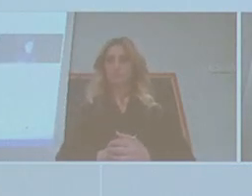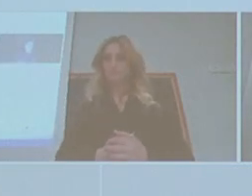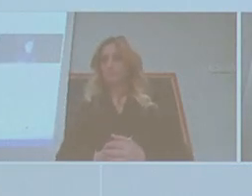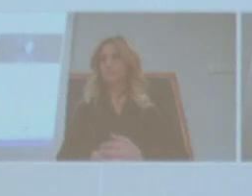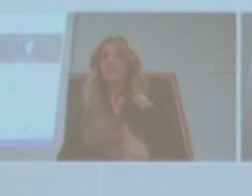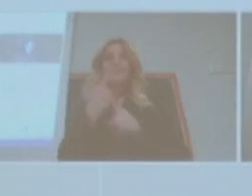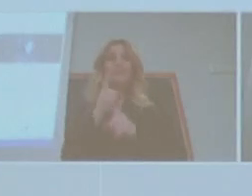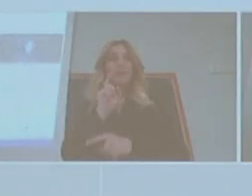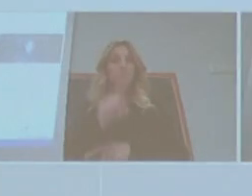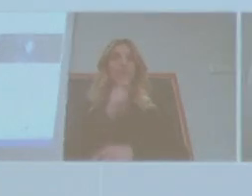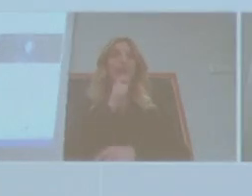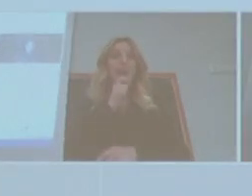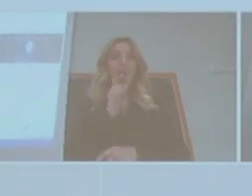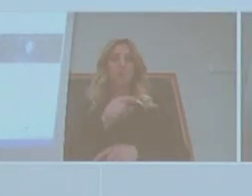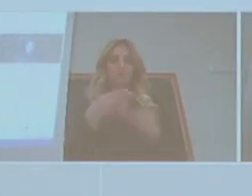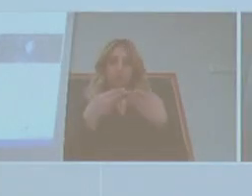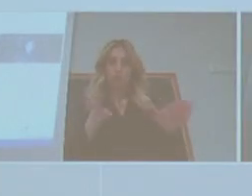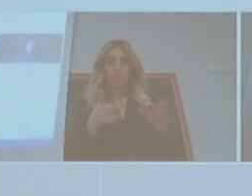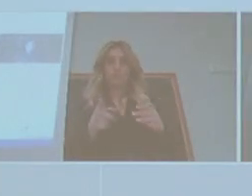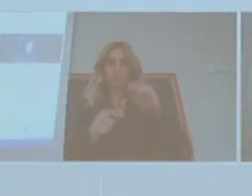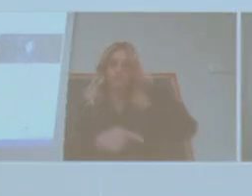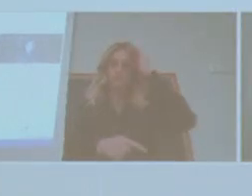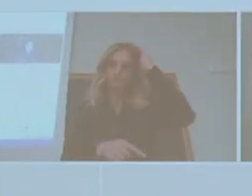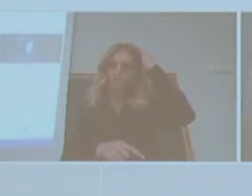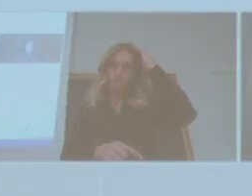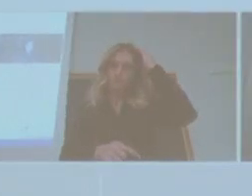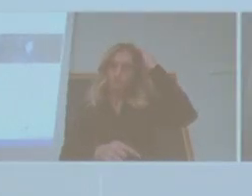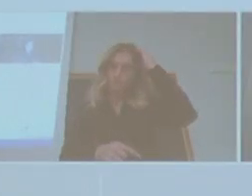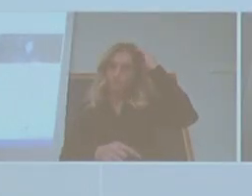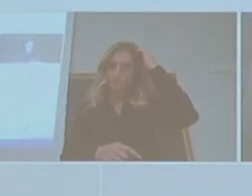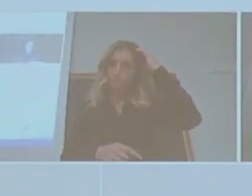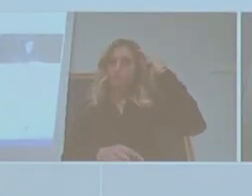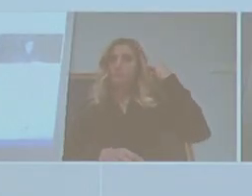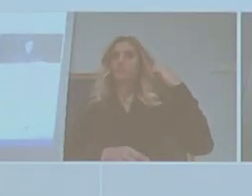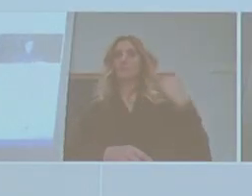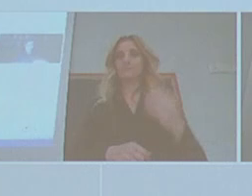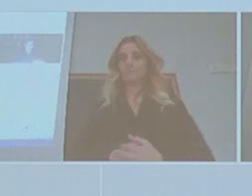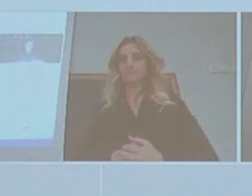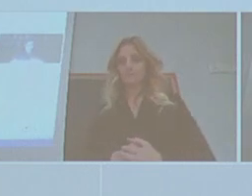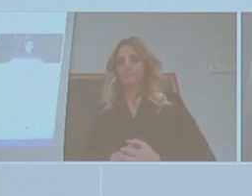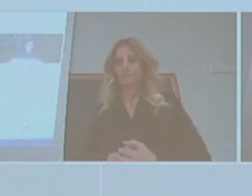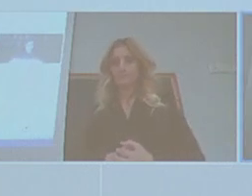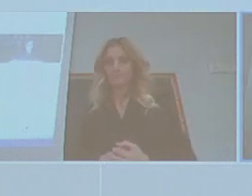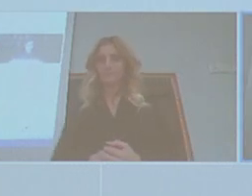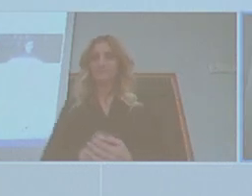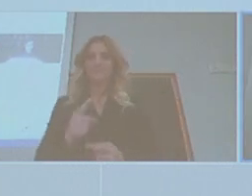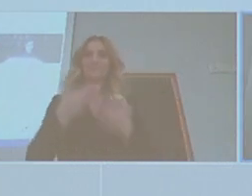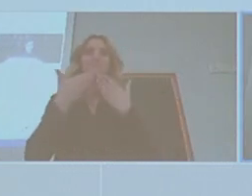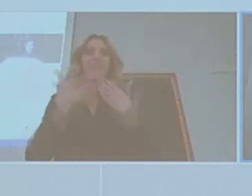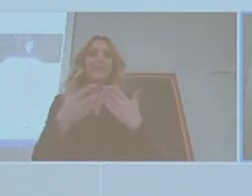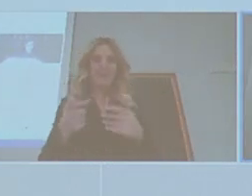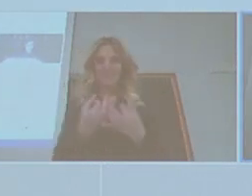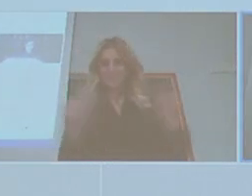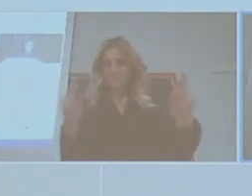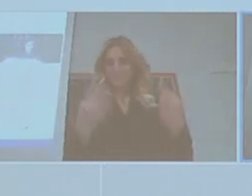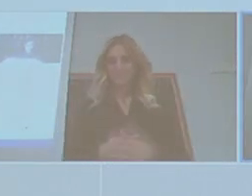Deve attivare l'audio professore, ha l'audio disattivato correttamente. Sì, prego. Grazie. Perfetto, a lei la